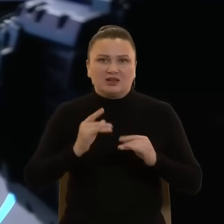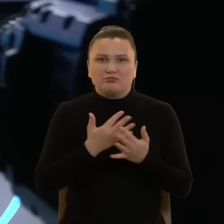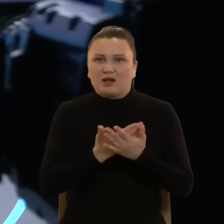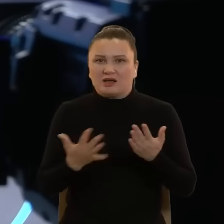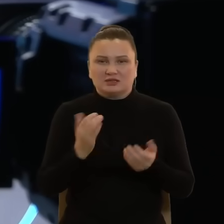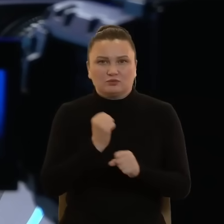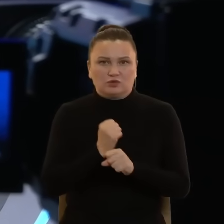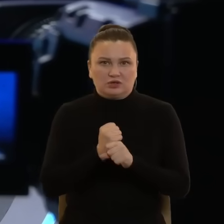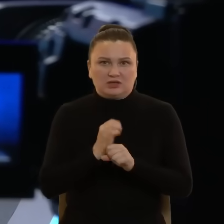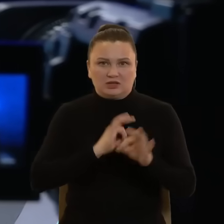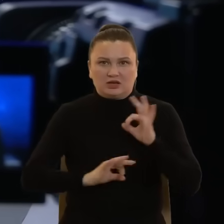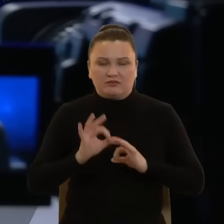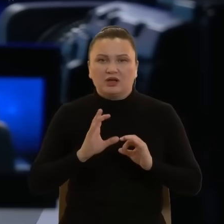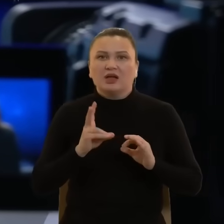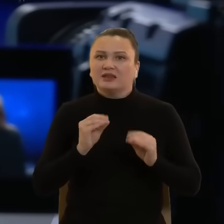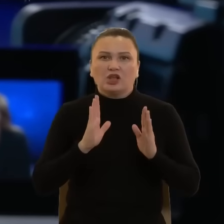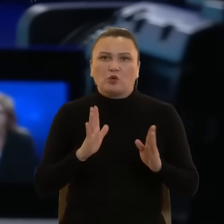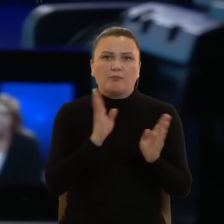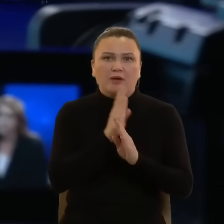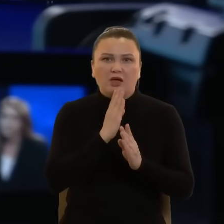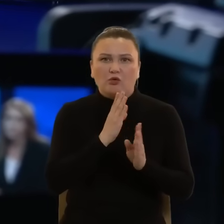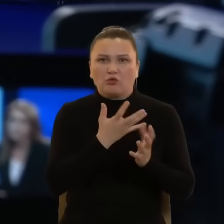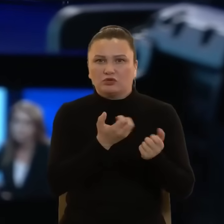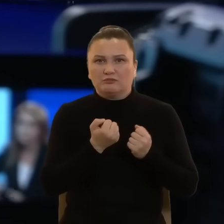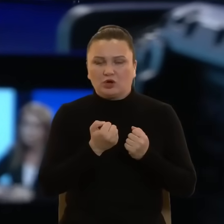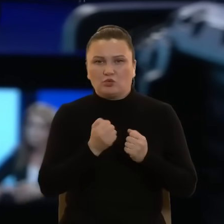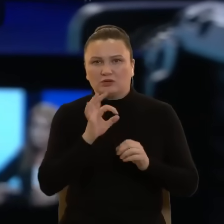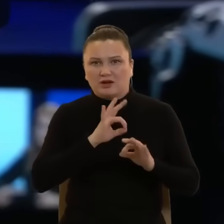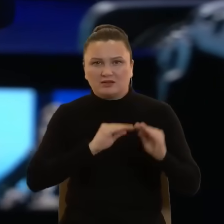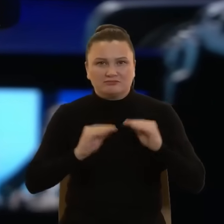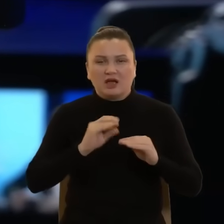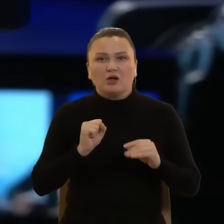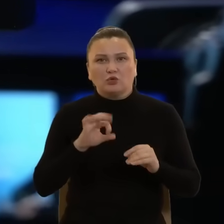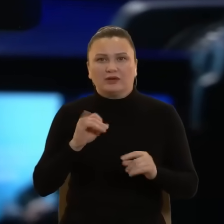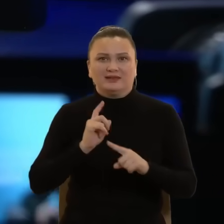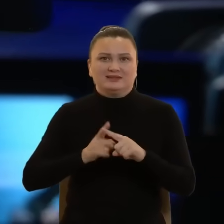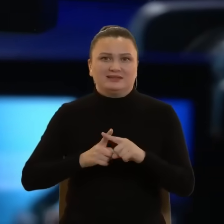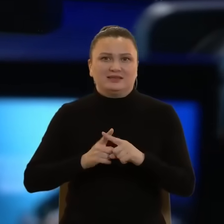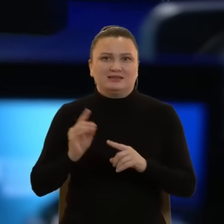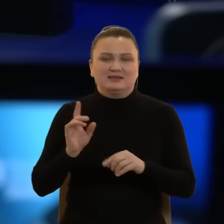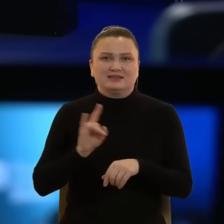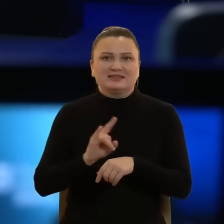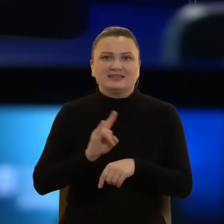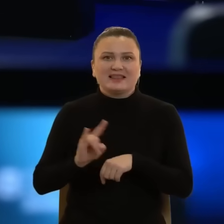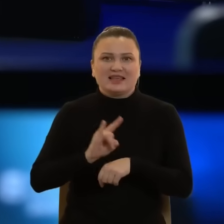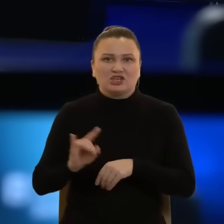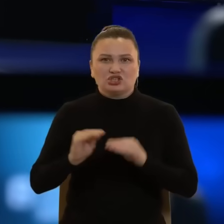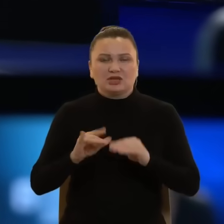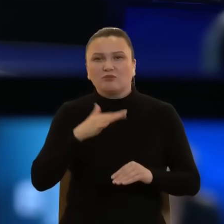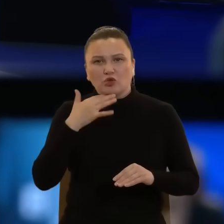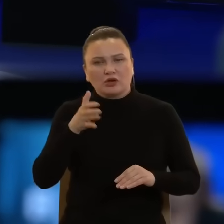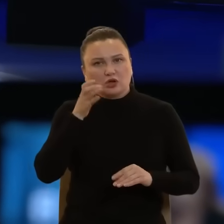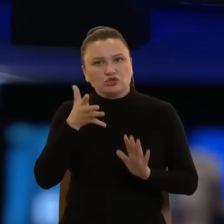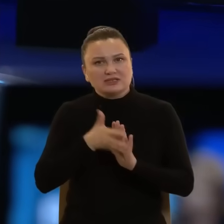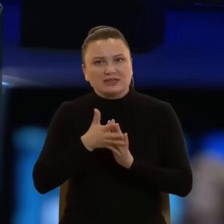уже природные вещества, но и синтетические, которые находят путем вот таких достаточно серьезных научных